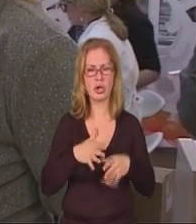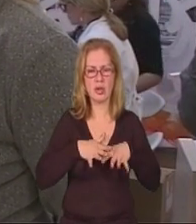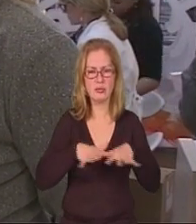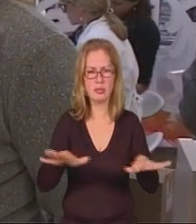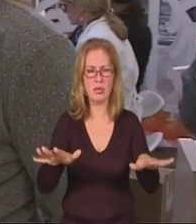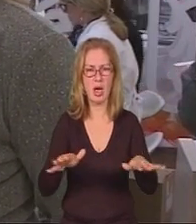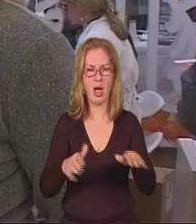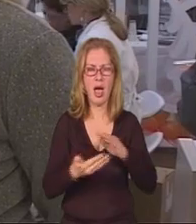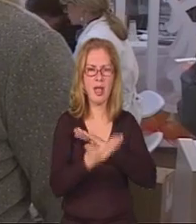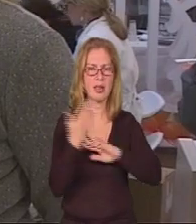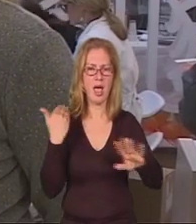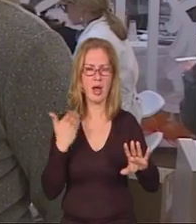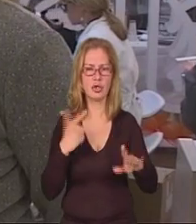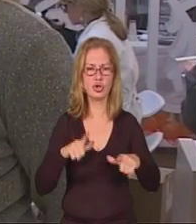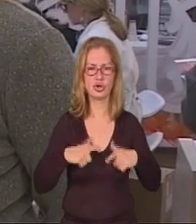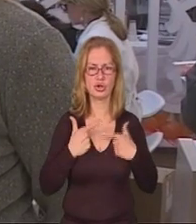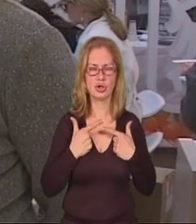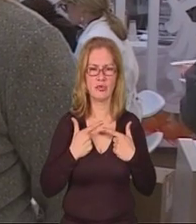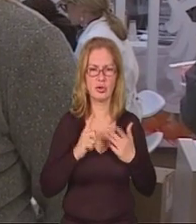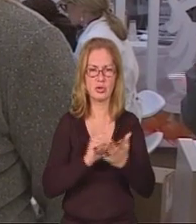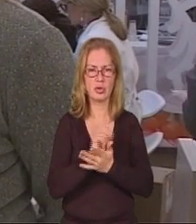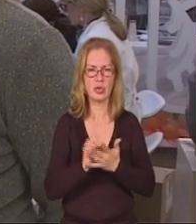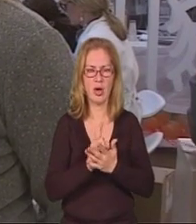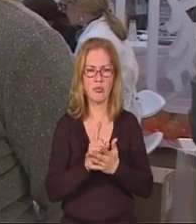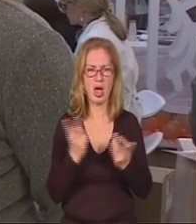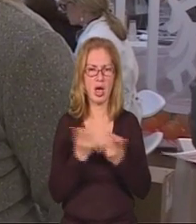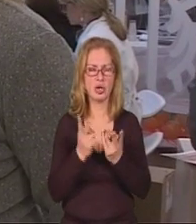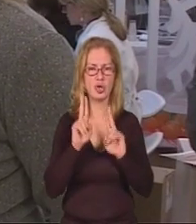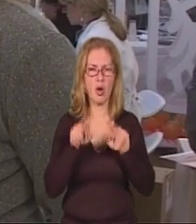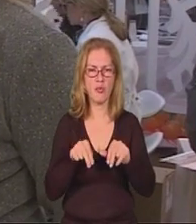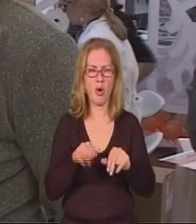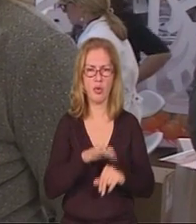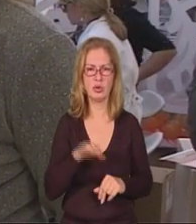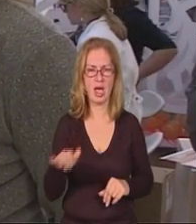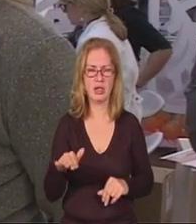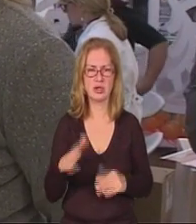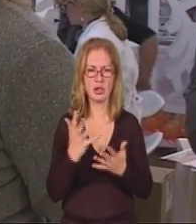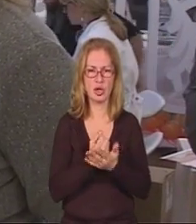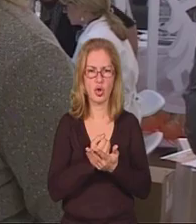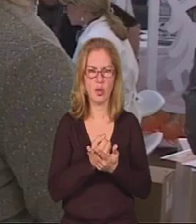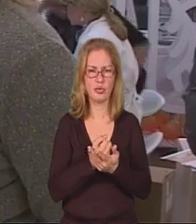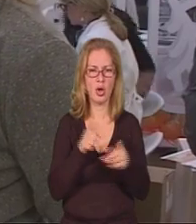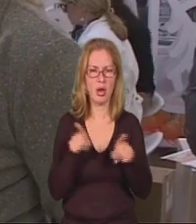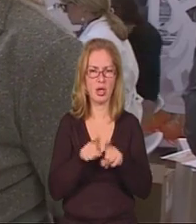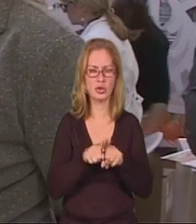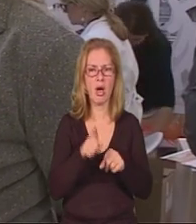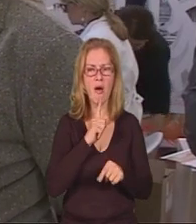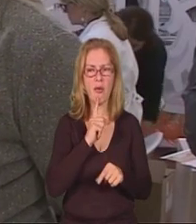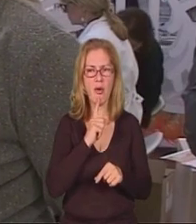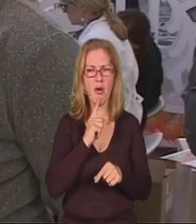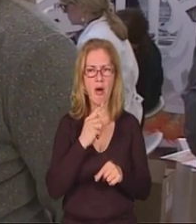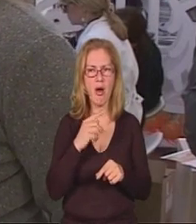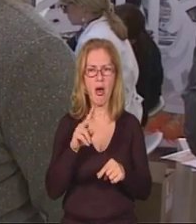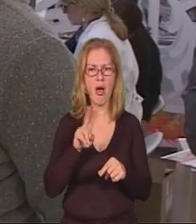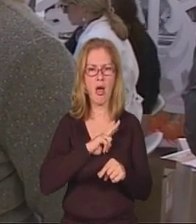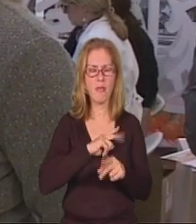krene da se razvije još u najranijoj životnoj dobi. Tako da su i deca koja su izložena duvanskom dimu u stvari ugrožena